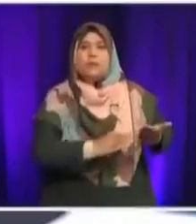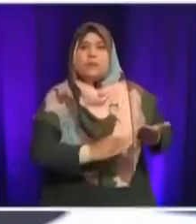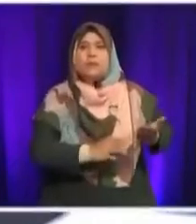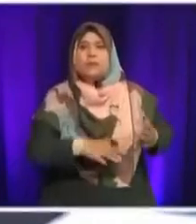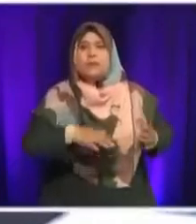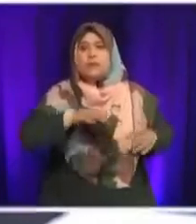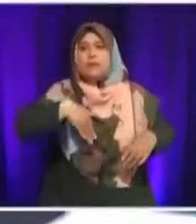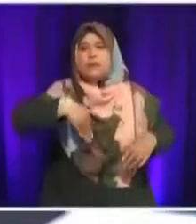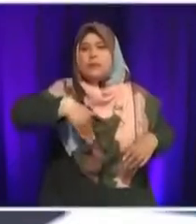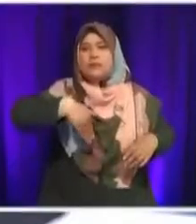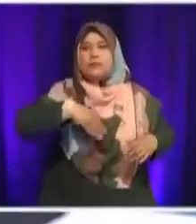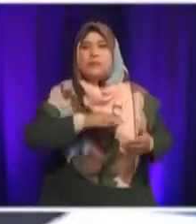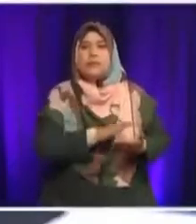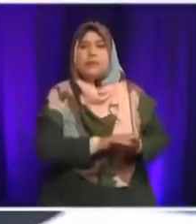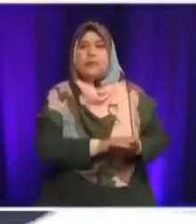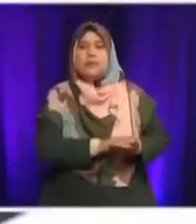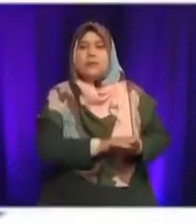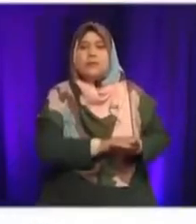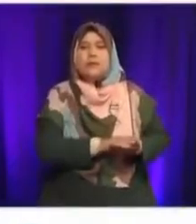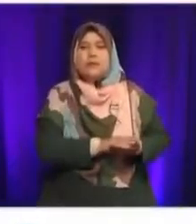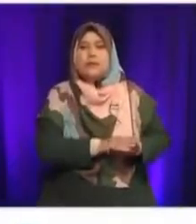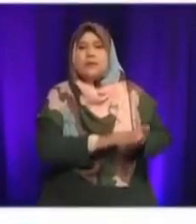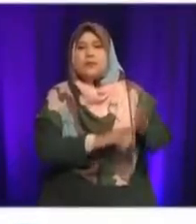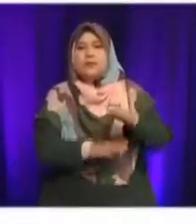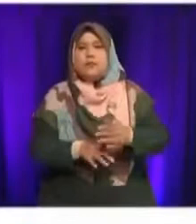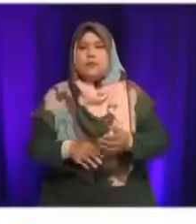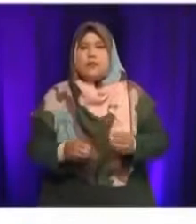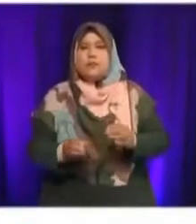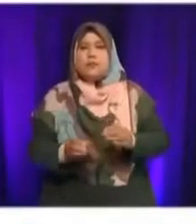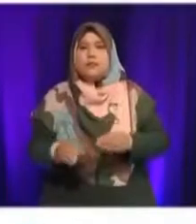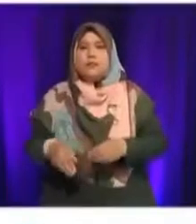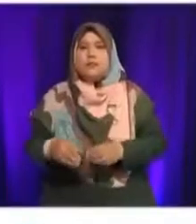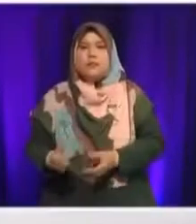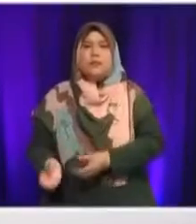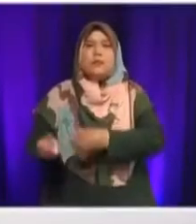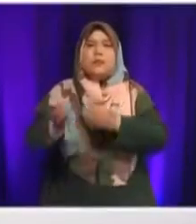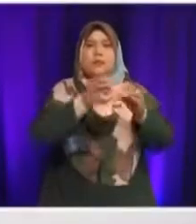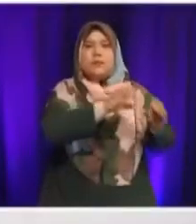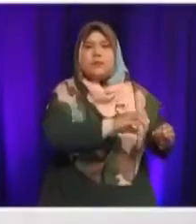tidak disepuh tadi itu masukkan semuanya masukkan semua Oke kita ambil